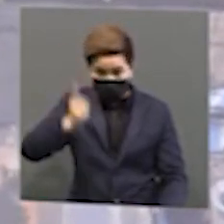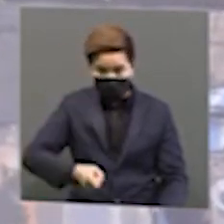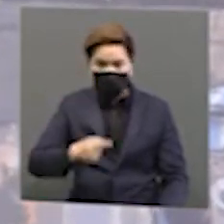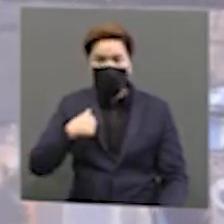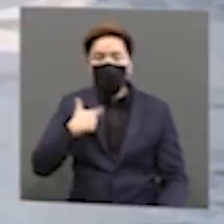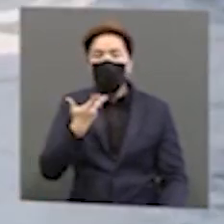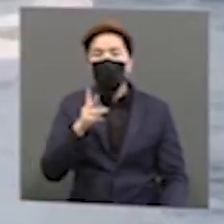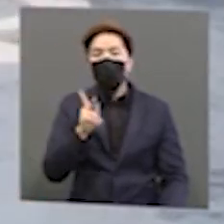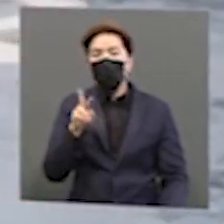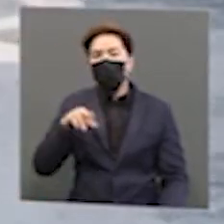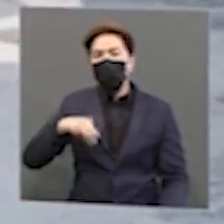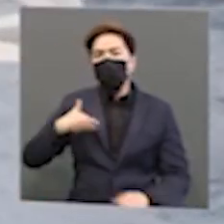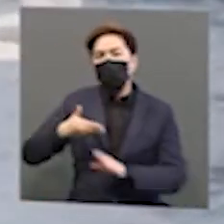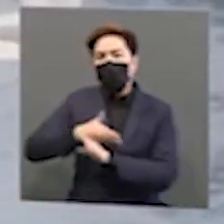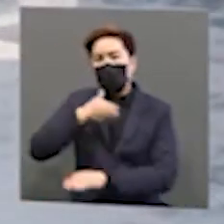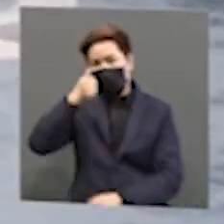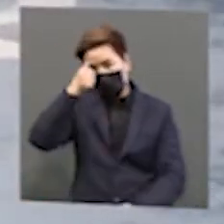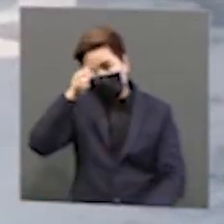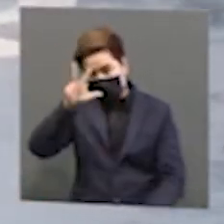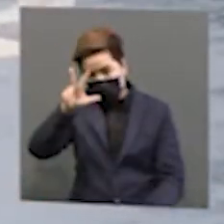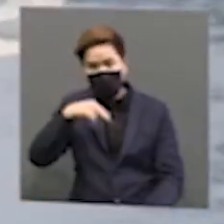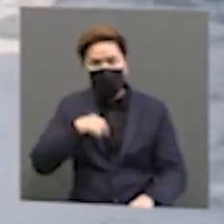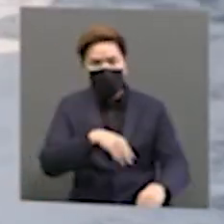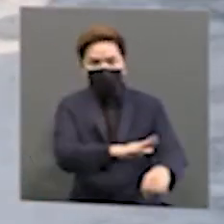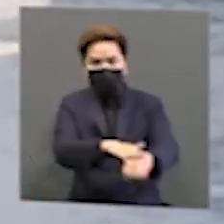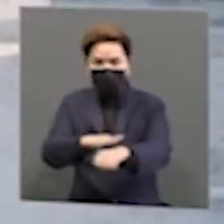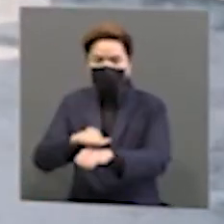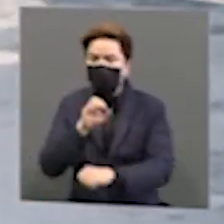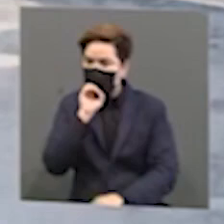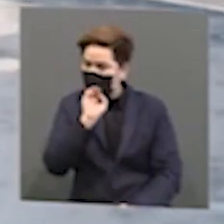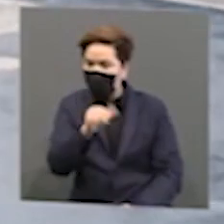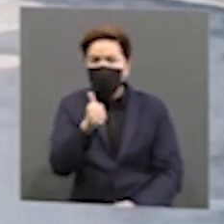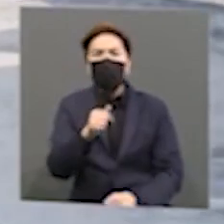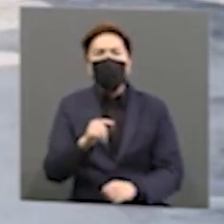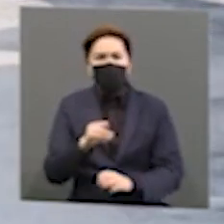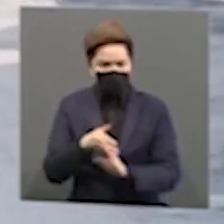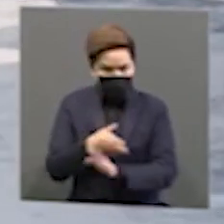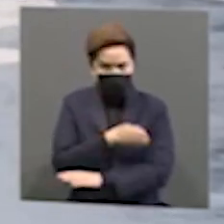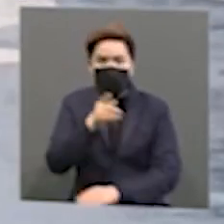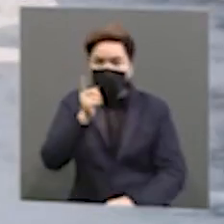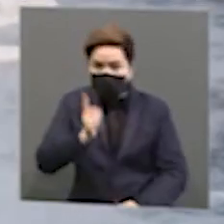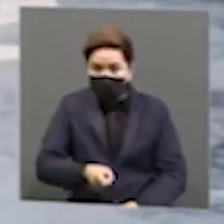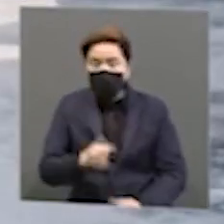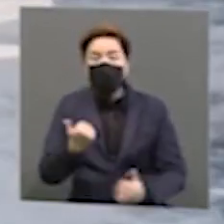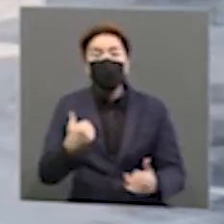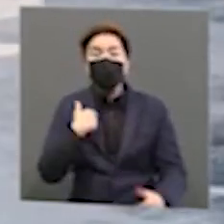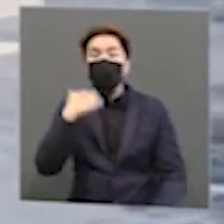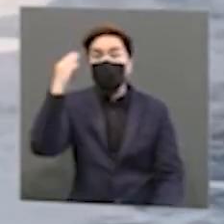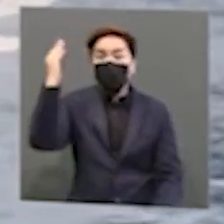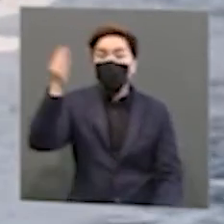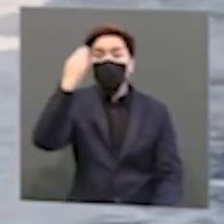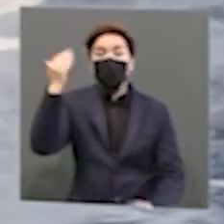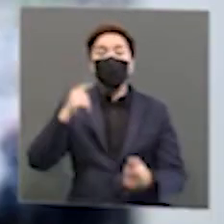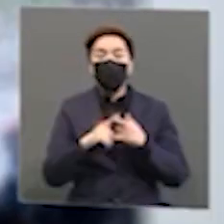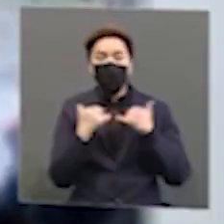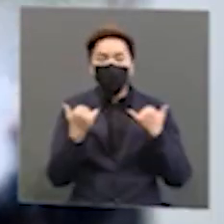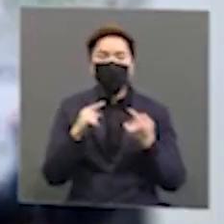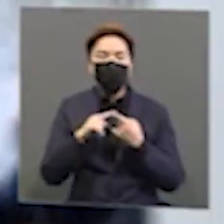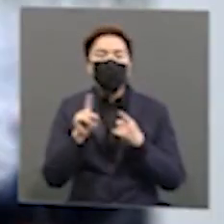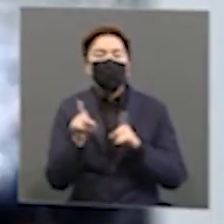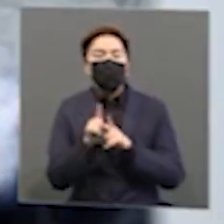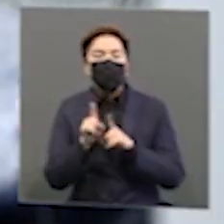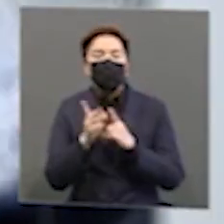ไหลลงมาคะฉะนั้นนะครับจะทำให้น้ำที่ไหลผ่านเขื่อนเจ้าพระยามันก็